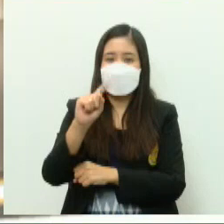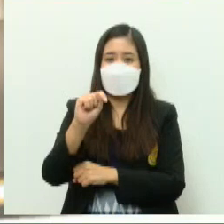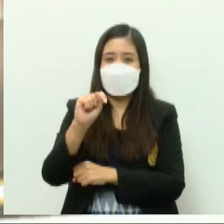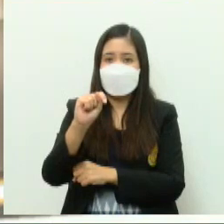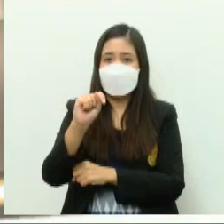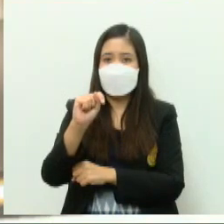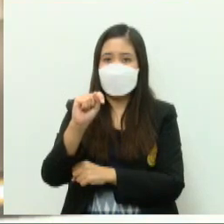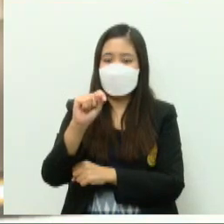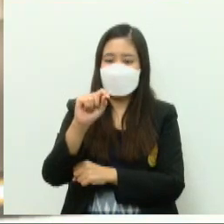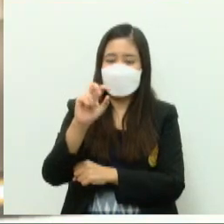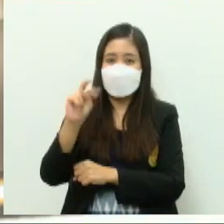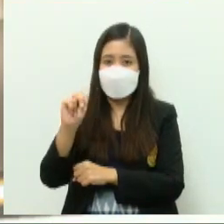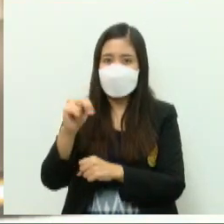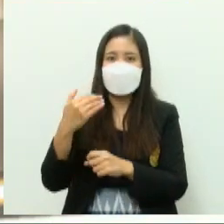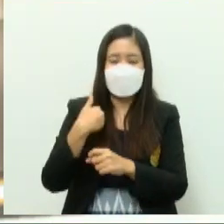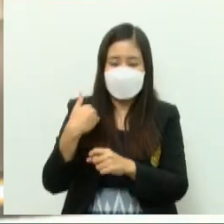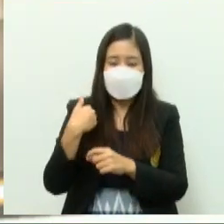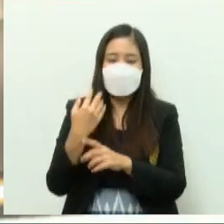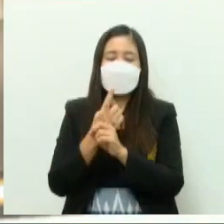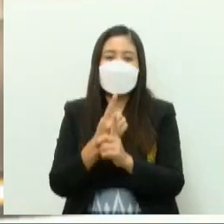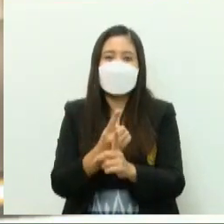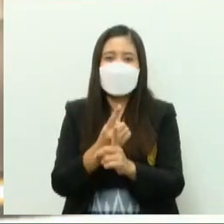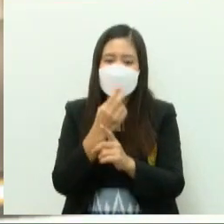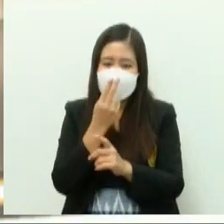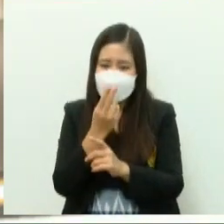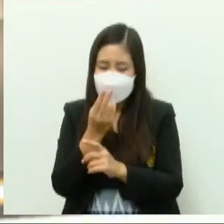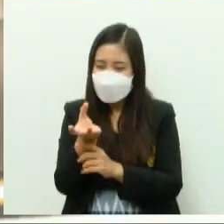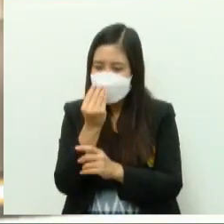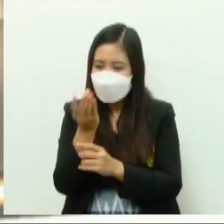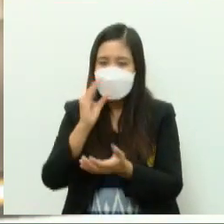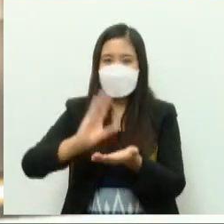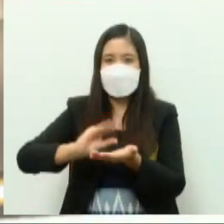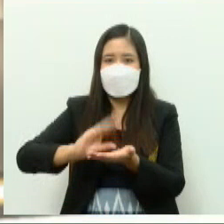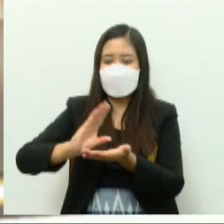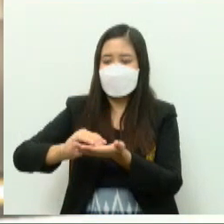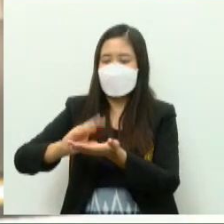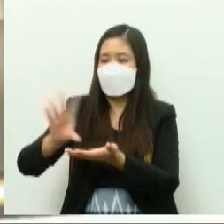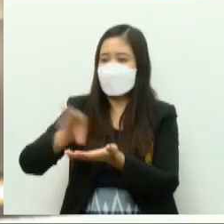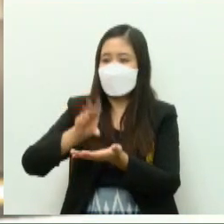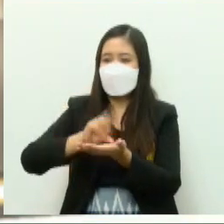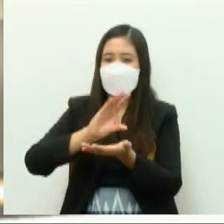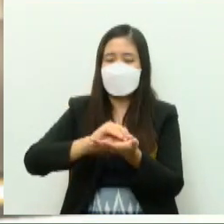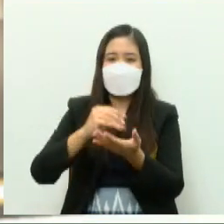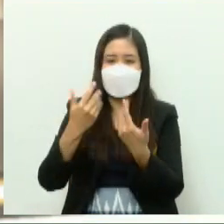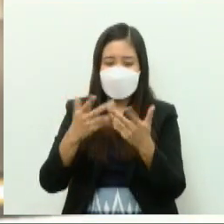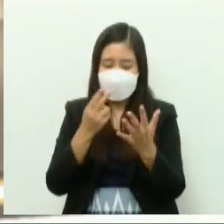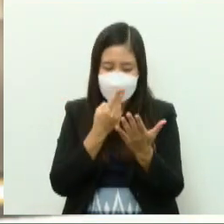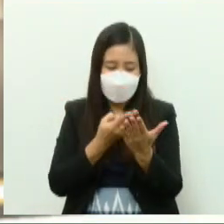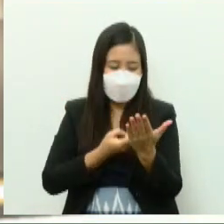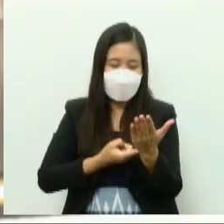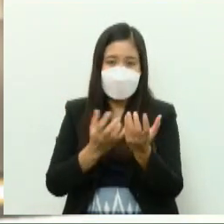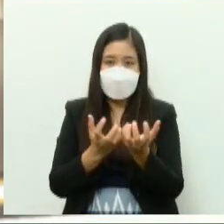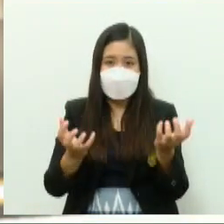ดการศึกษาแล้วว่าต่อไปนี้คงมิติของการเก็บรวบรวมข้อมูลคงไม่ใช่บทบาทหน้าที่ทั้งหมดแล้วผ